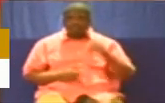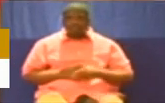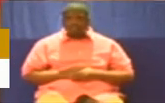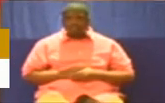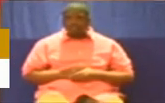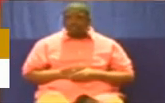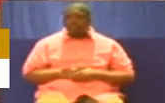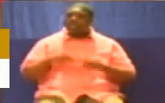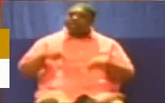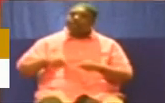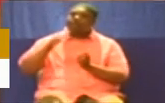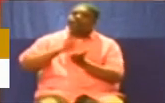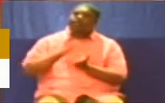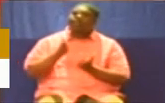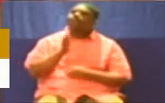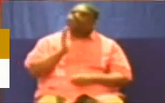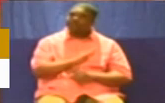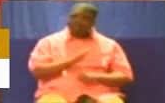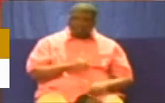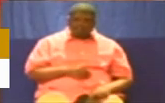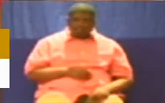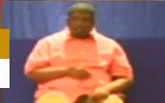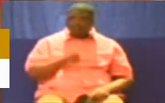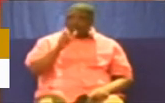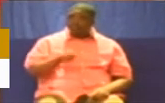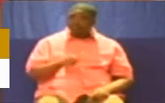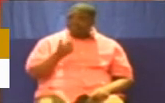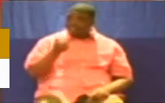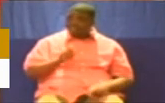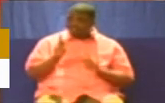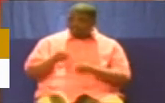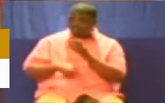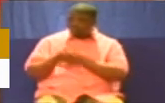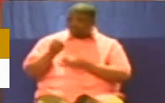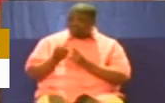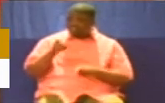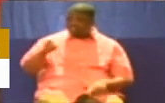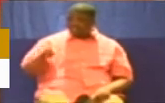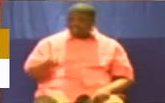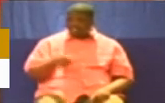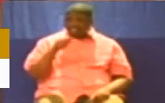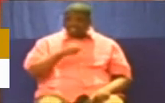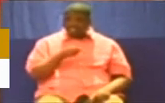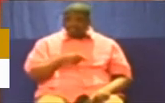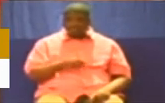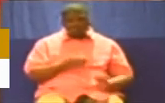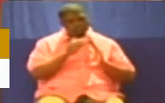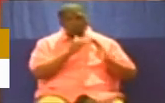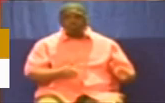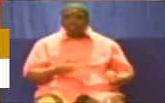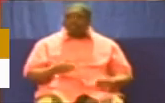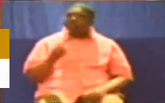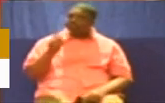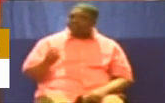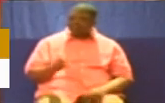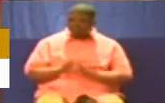hapa, ndio mahali pake. Kwa vyovyote vile, kwa Mtanzania wa kawaida, kiongozi kama wewe, hapa is a second home.